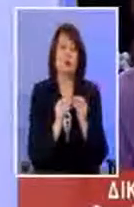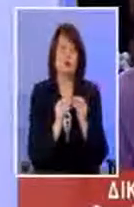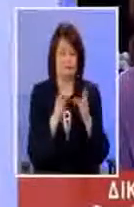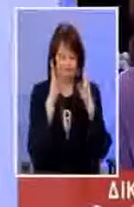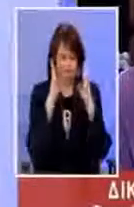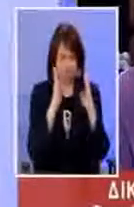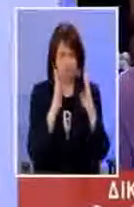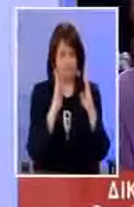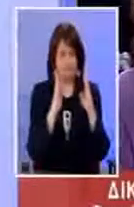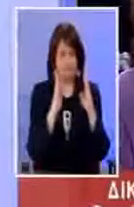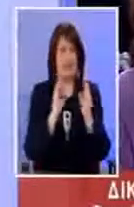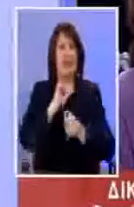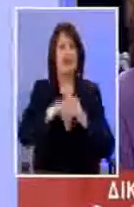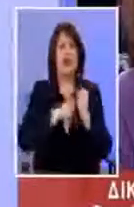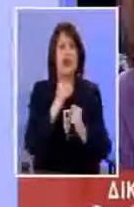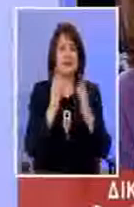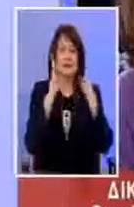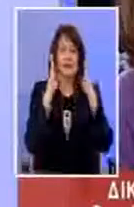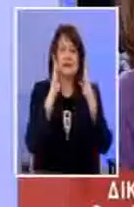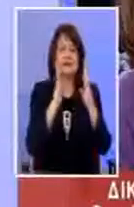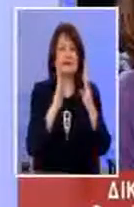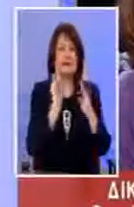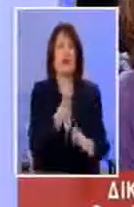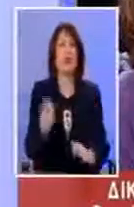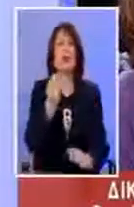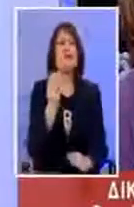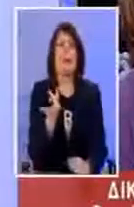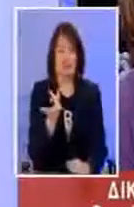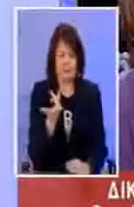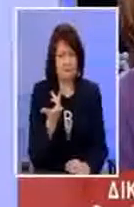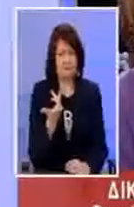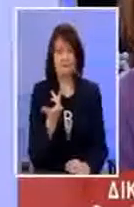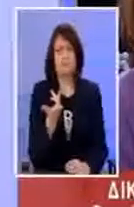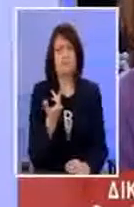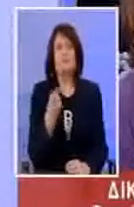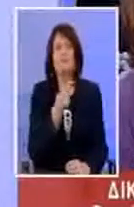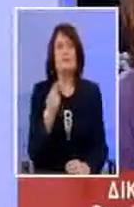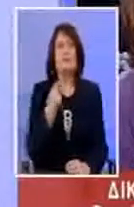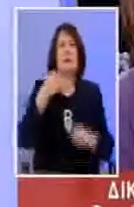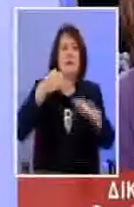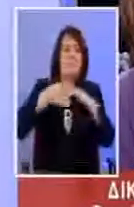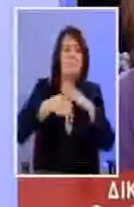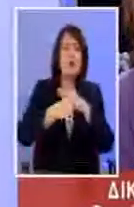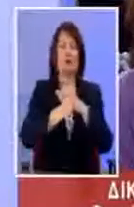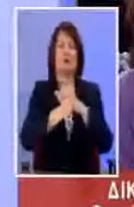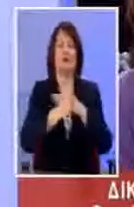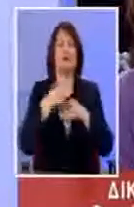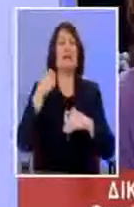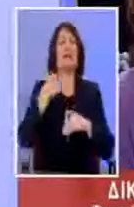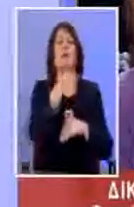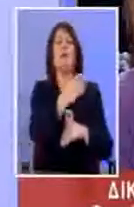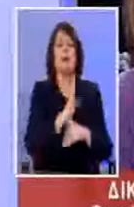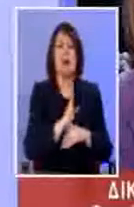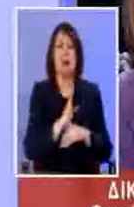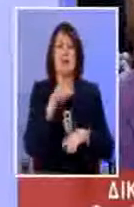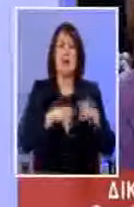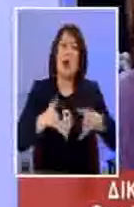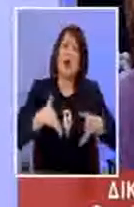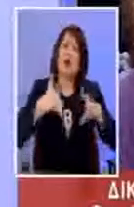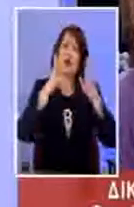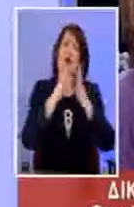επικεντρωθεί οι δράσεις σε μεγαλύτερο βαθμό στην προσπέλαση, στο να γίνουν προσβάσιμα κάποια